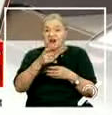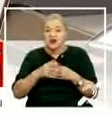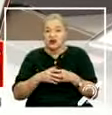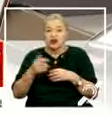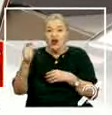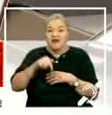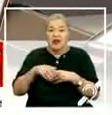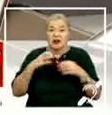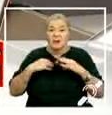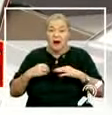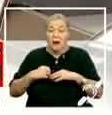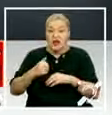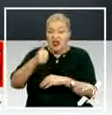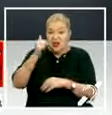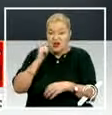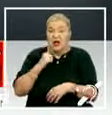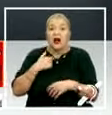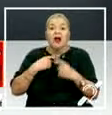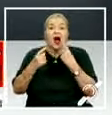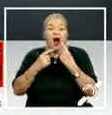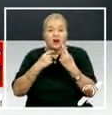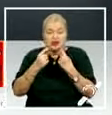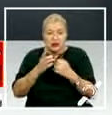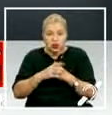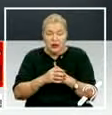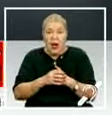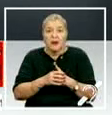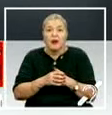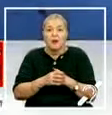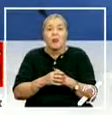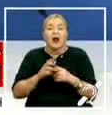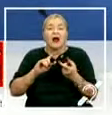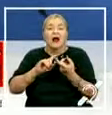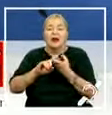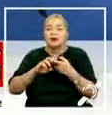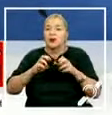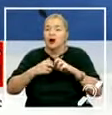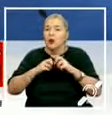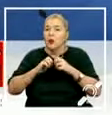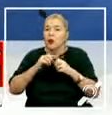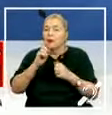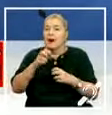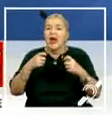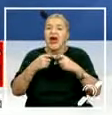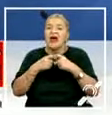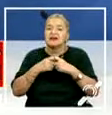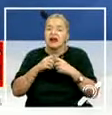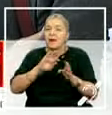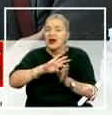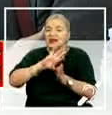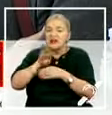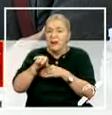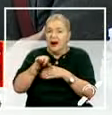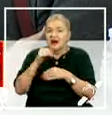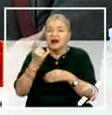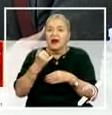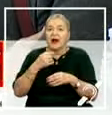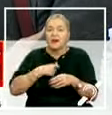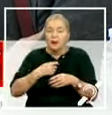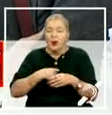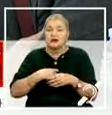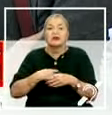dacă Ieri a fost o discuție atât pe problema acelor examene separate pe care ar putea